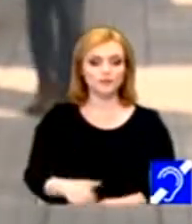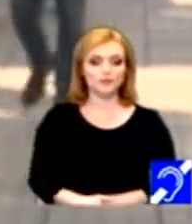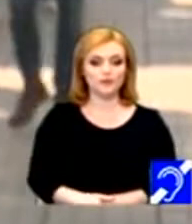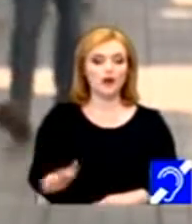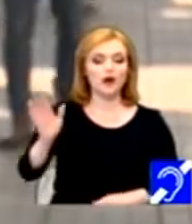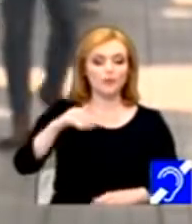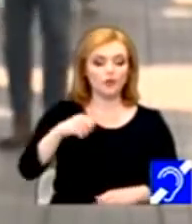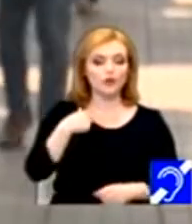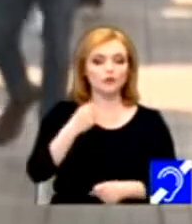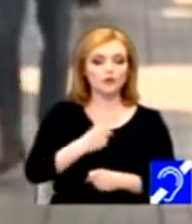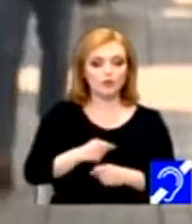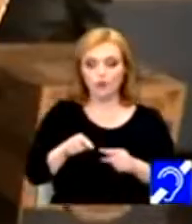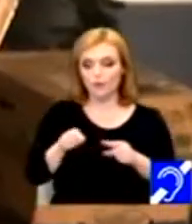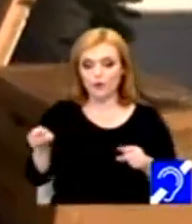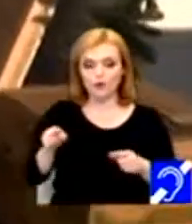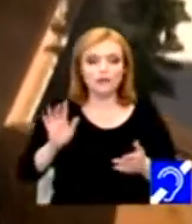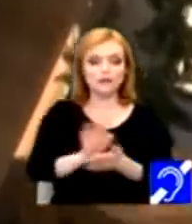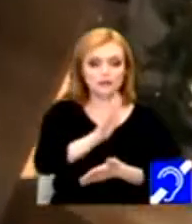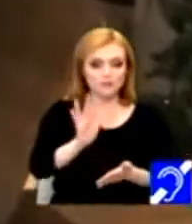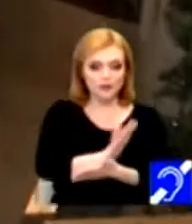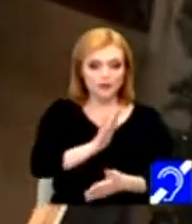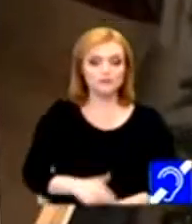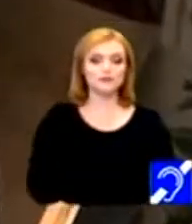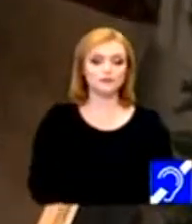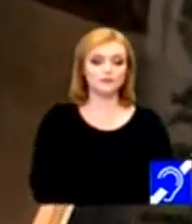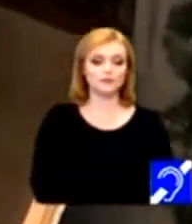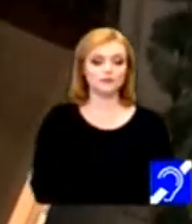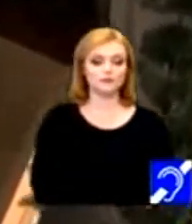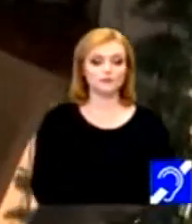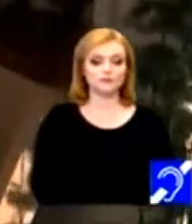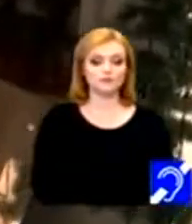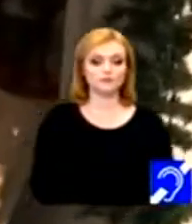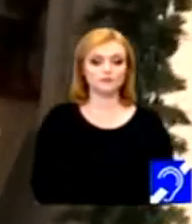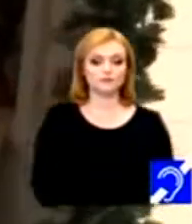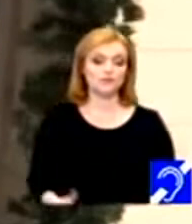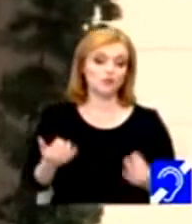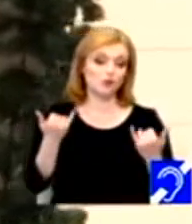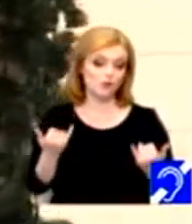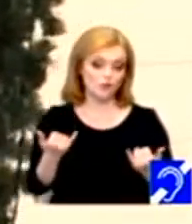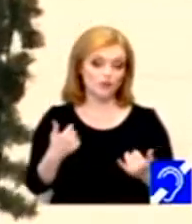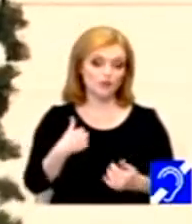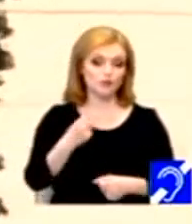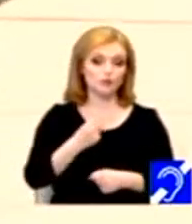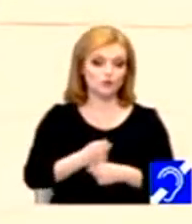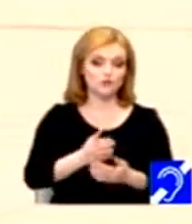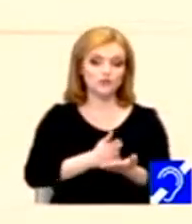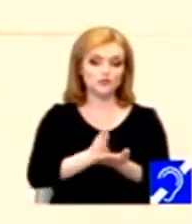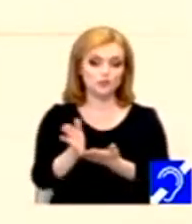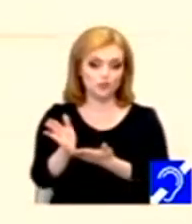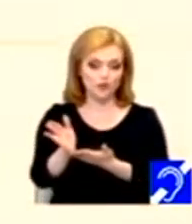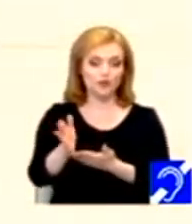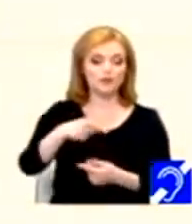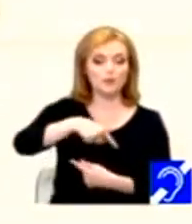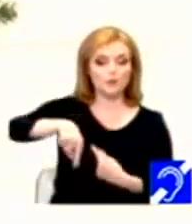Mai apoi am lucrat o perioadă în presă. Și în momentul de față lucrez pe domeniul marketing